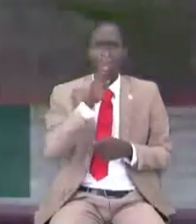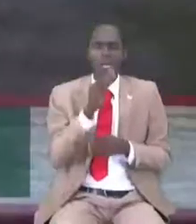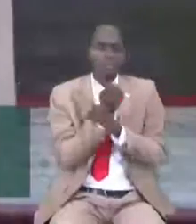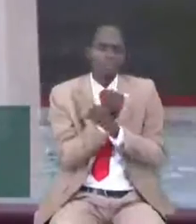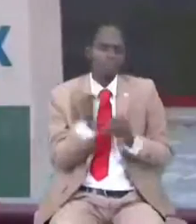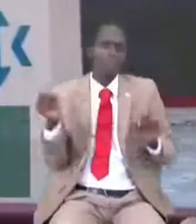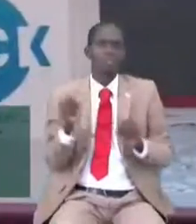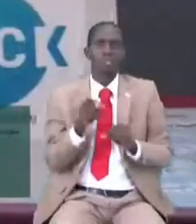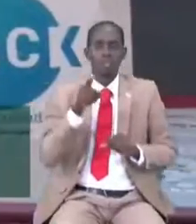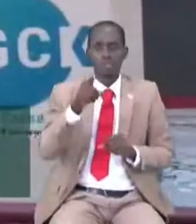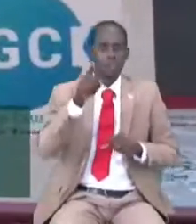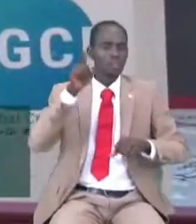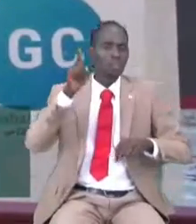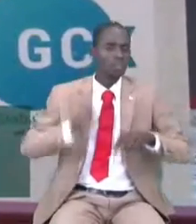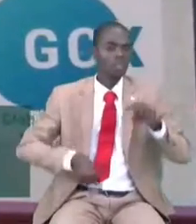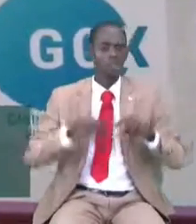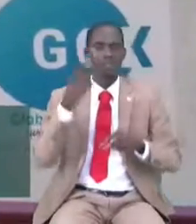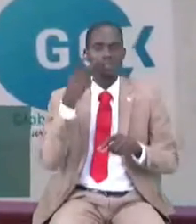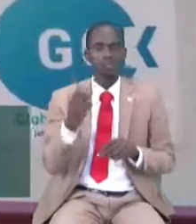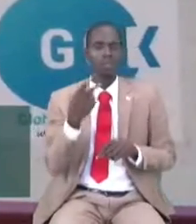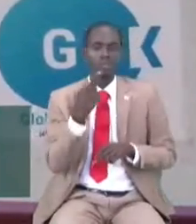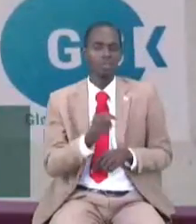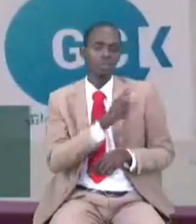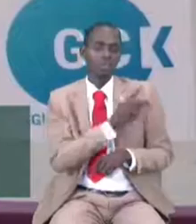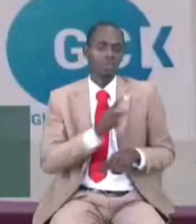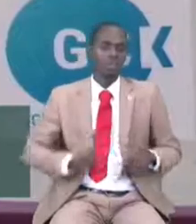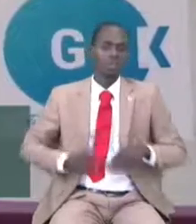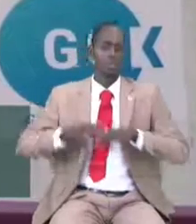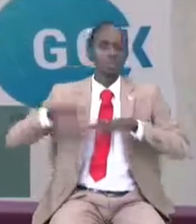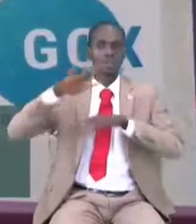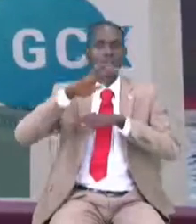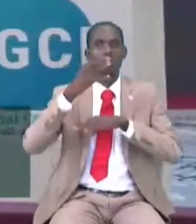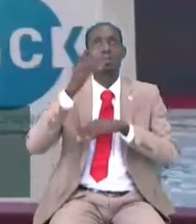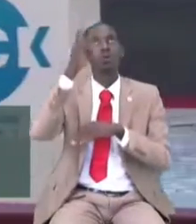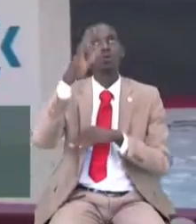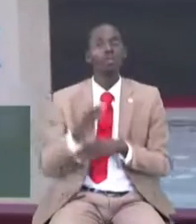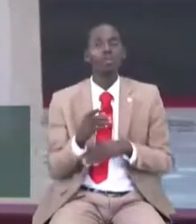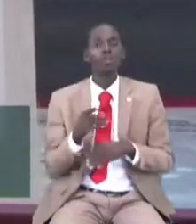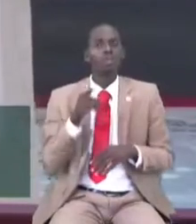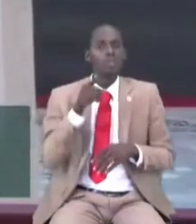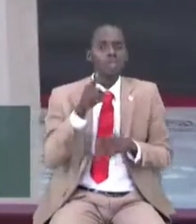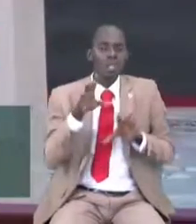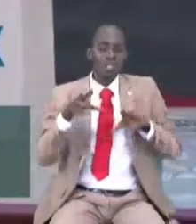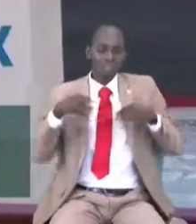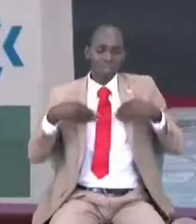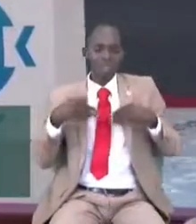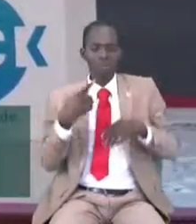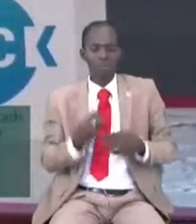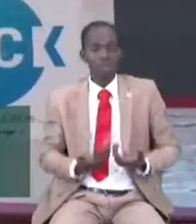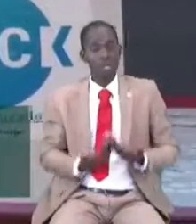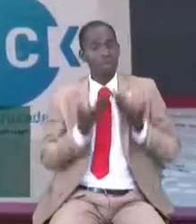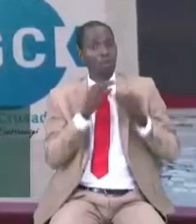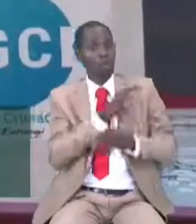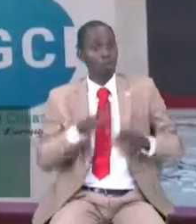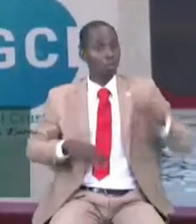voir le royaume de Dieu. Il accepte l'expiation de Christ, il croit et naît de nouveau.